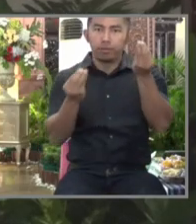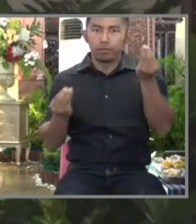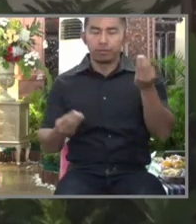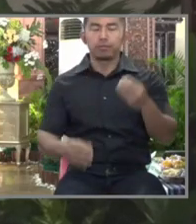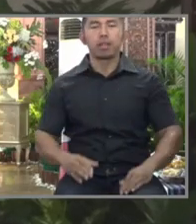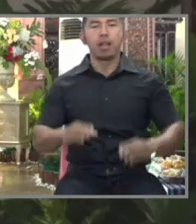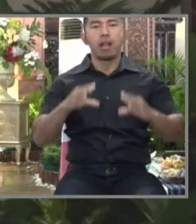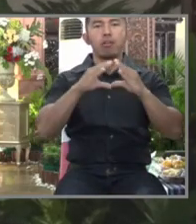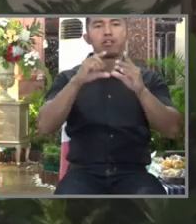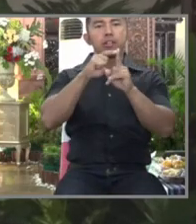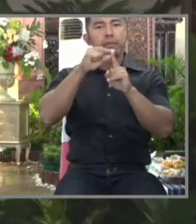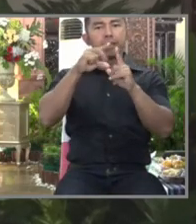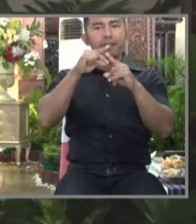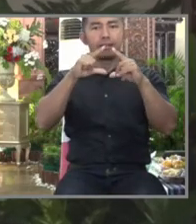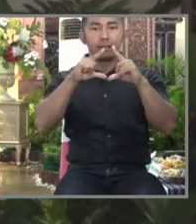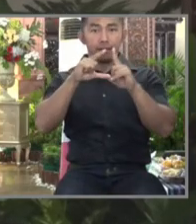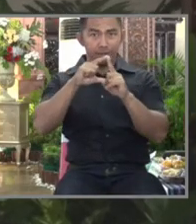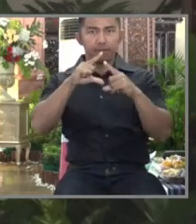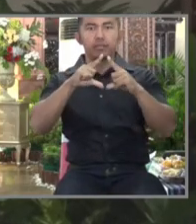DPRD Provinsi Jawa Tengah.